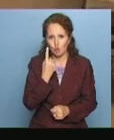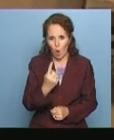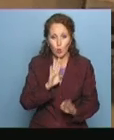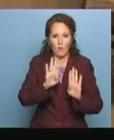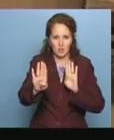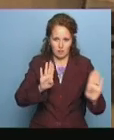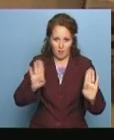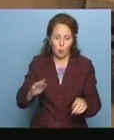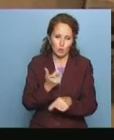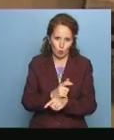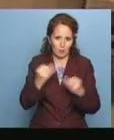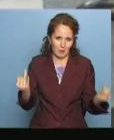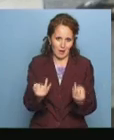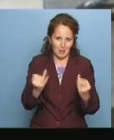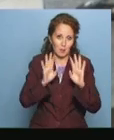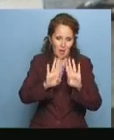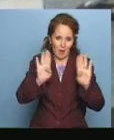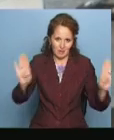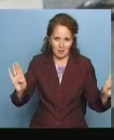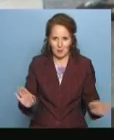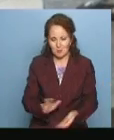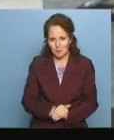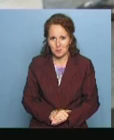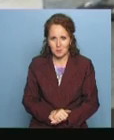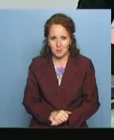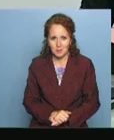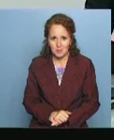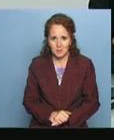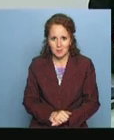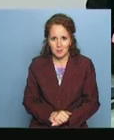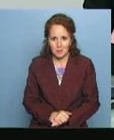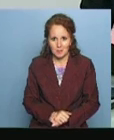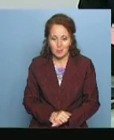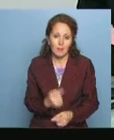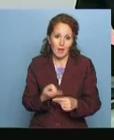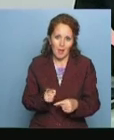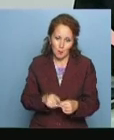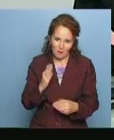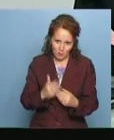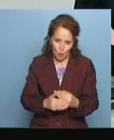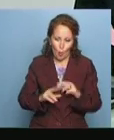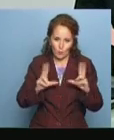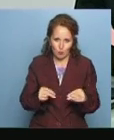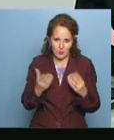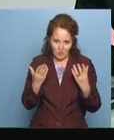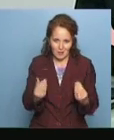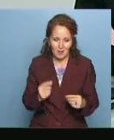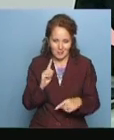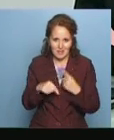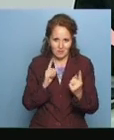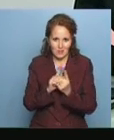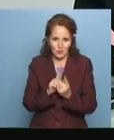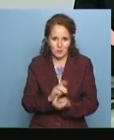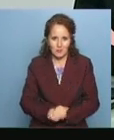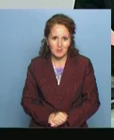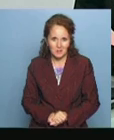сюжетами. Дмитрий Вороновнин, Ильшат Тагиев, телеканал «Моя Удмуртия». На этом у меня все. Удачного вам дня и до встречи.